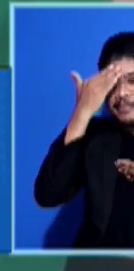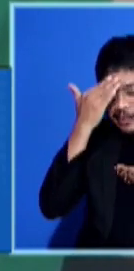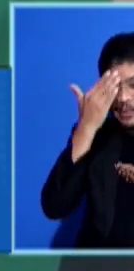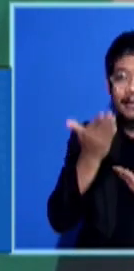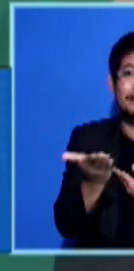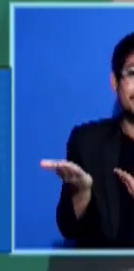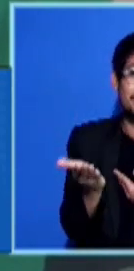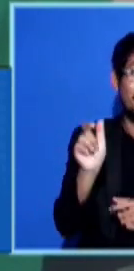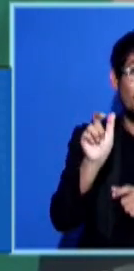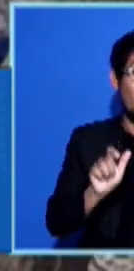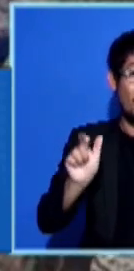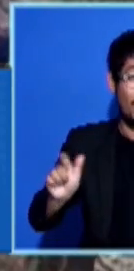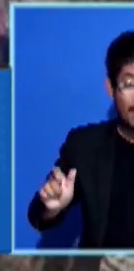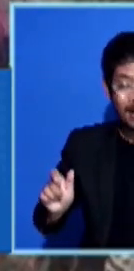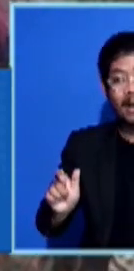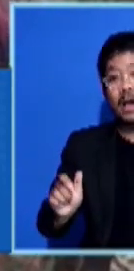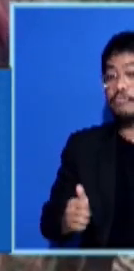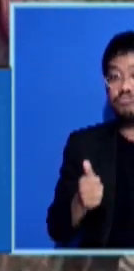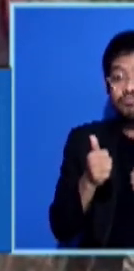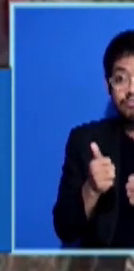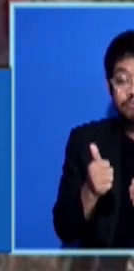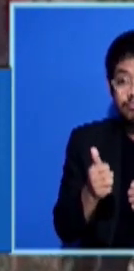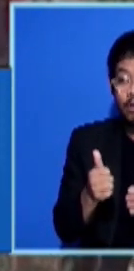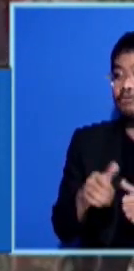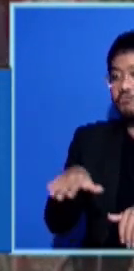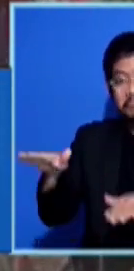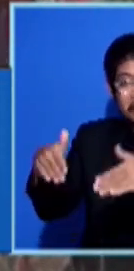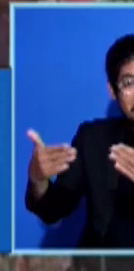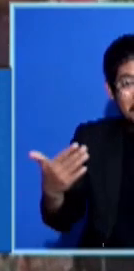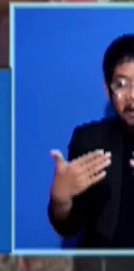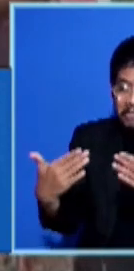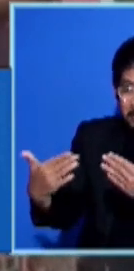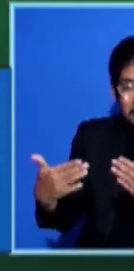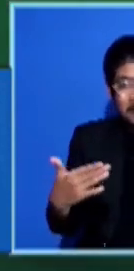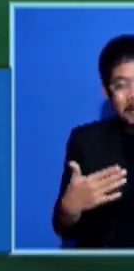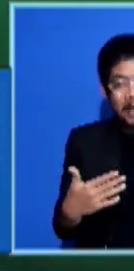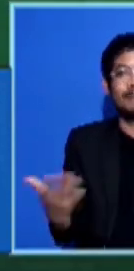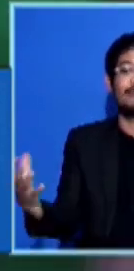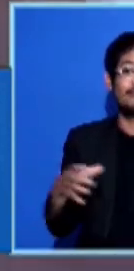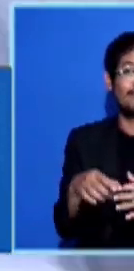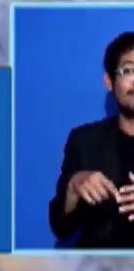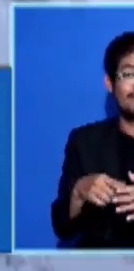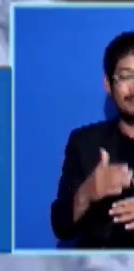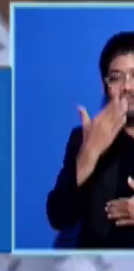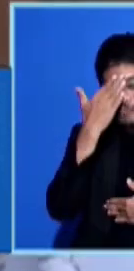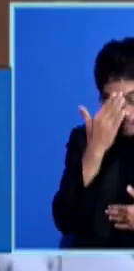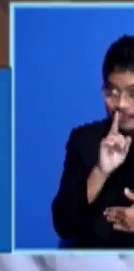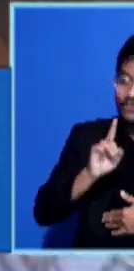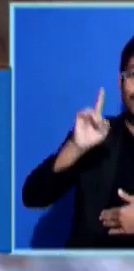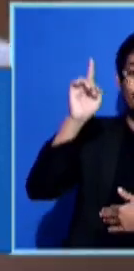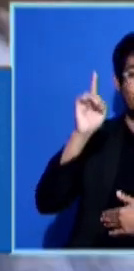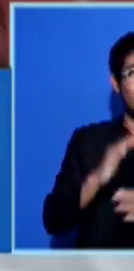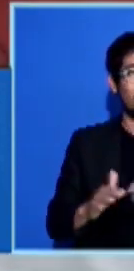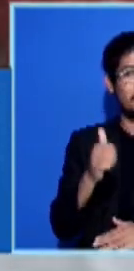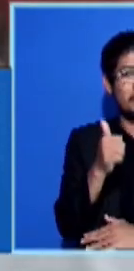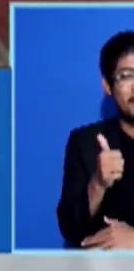mulia. Oleh karenanya, umat diajak untuk selalu meningkatkan iman dan takwanya kepada Allah Subhanahu wa Ta'ala. Momentum Idul Fitri